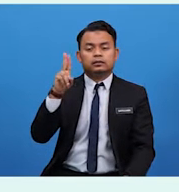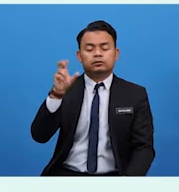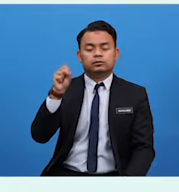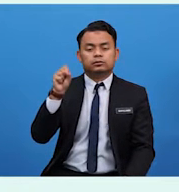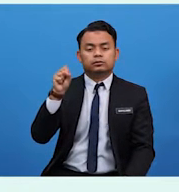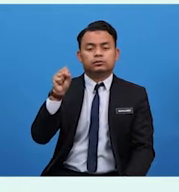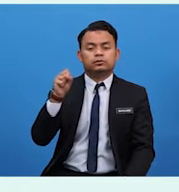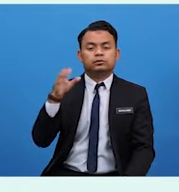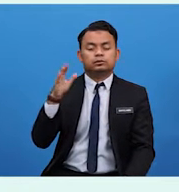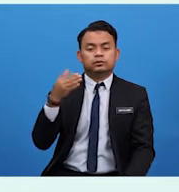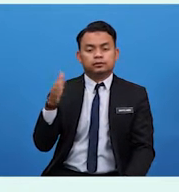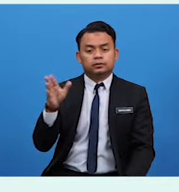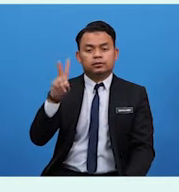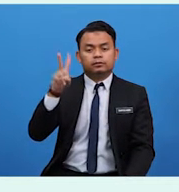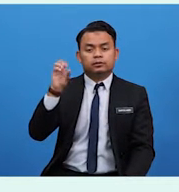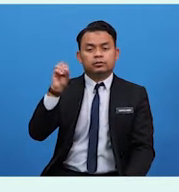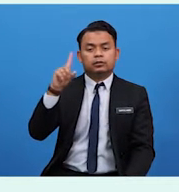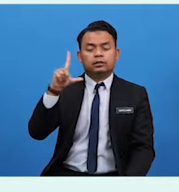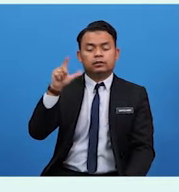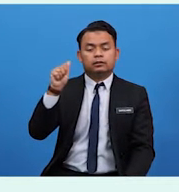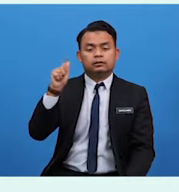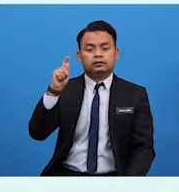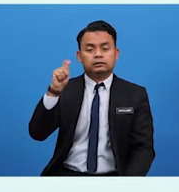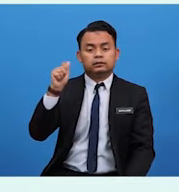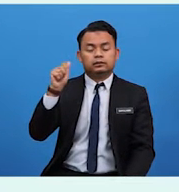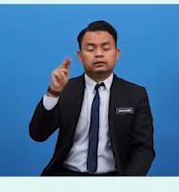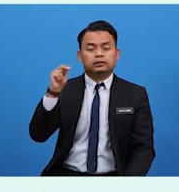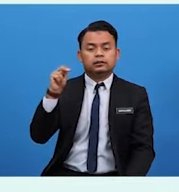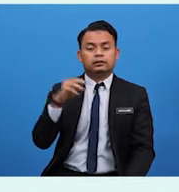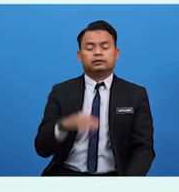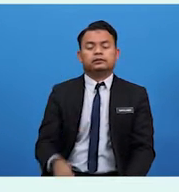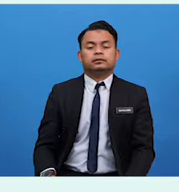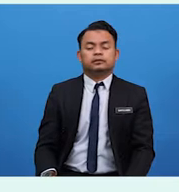kuasa dalam satu litar elektrik. Contohnya,